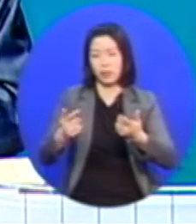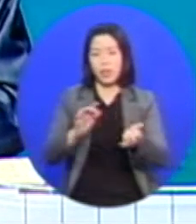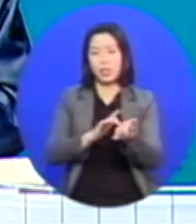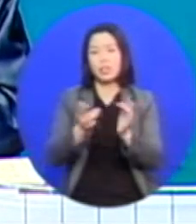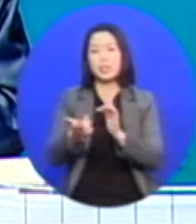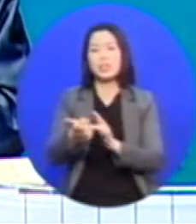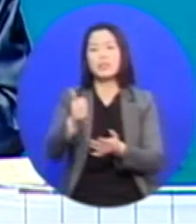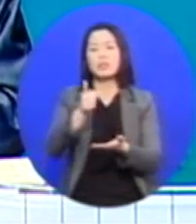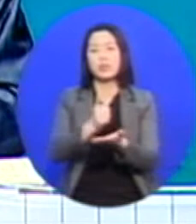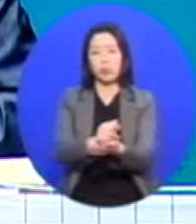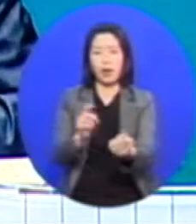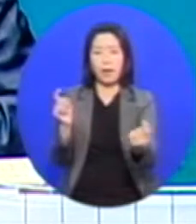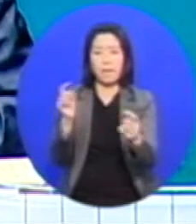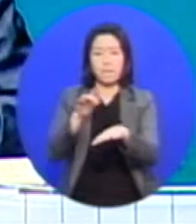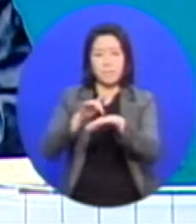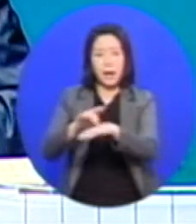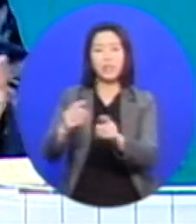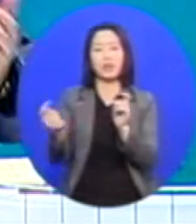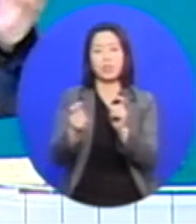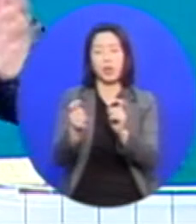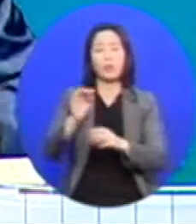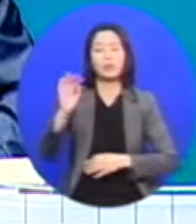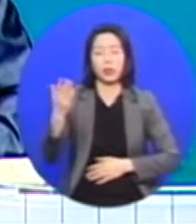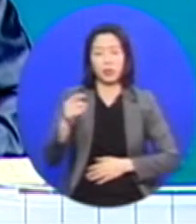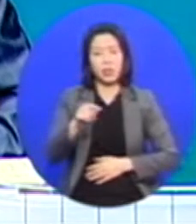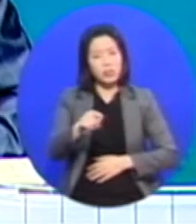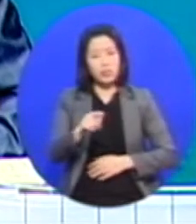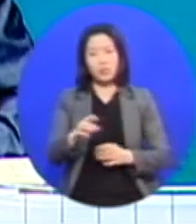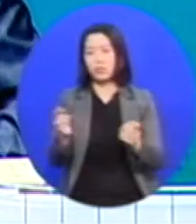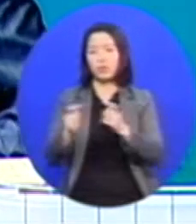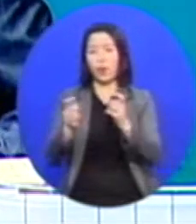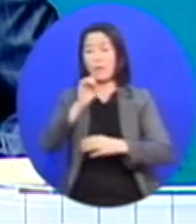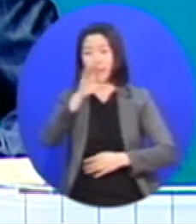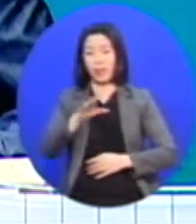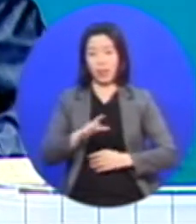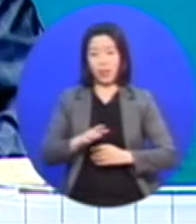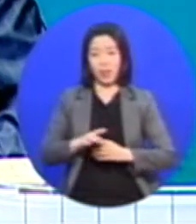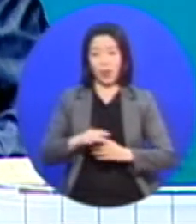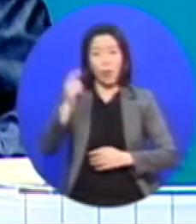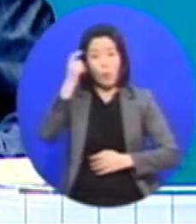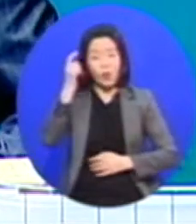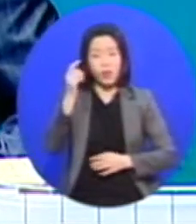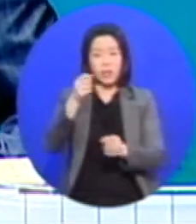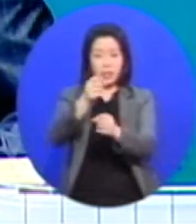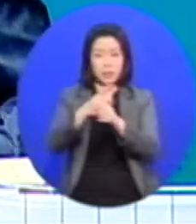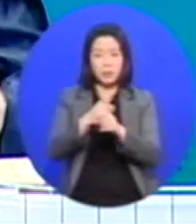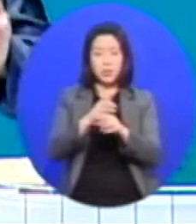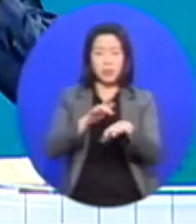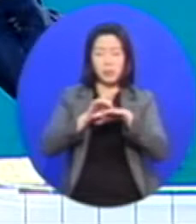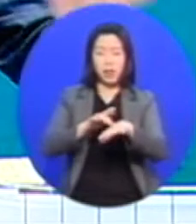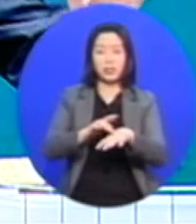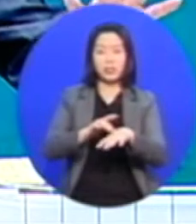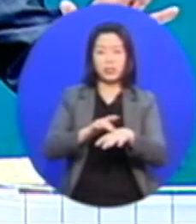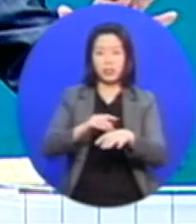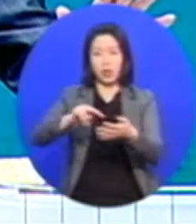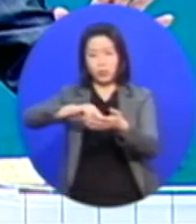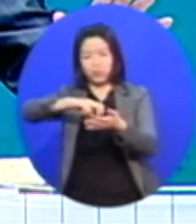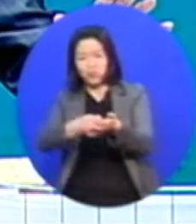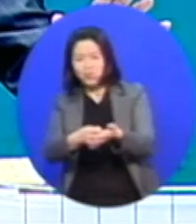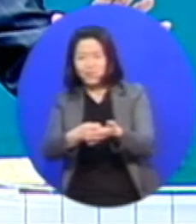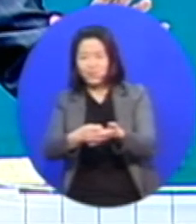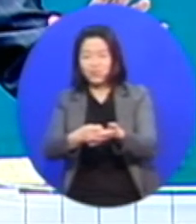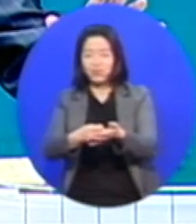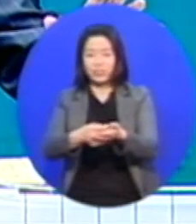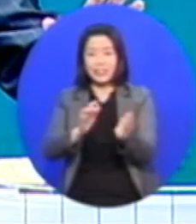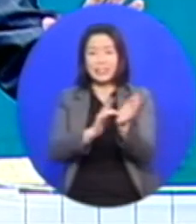마귀와의 싸움 이 되요 그러니까 이건 싸움도 안돼요 이미 마귀는 꼬꾸라진 존재요